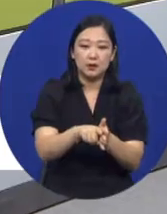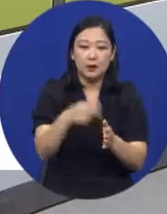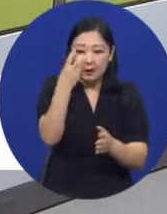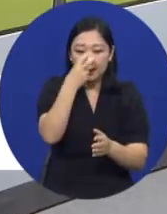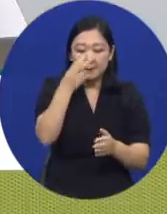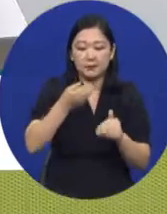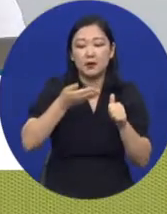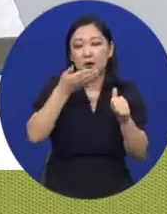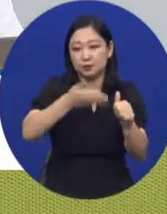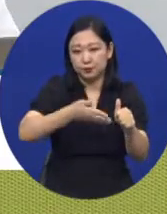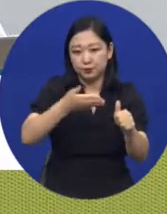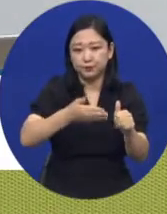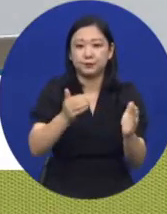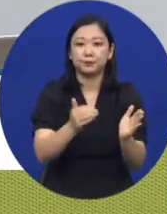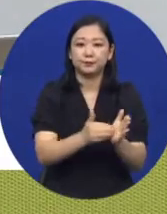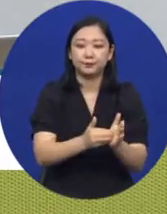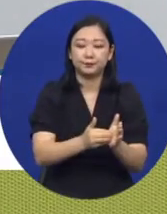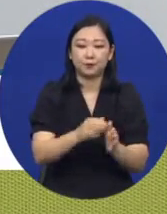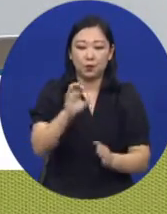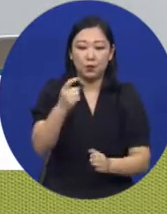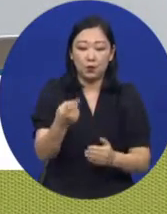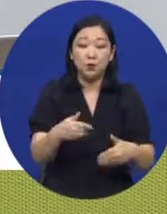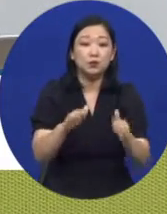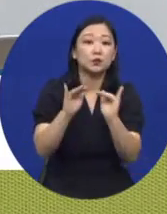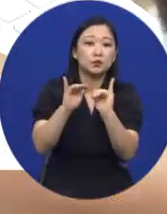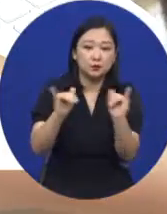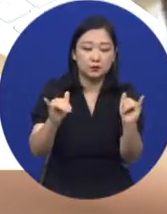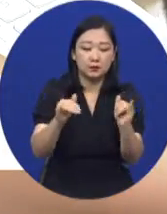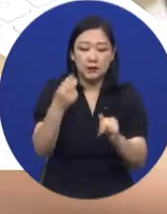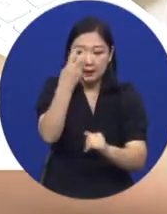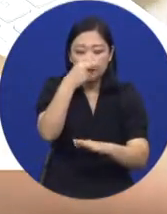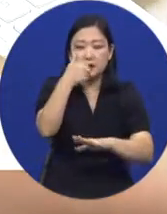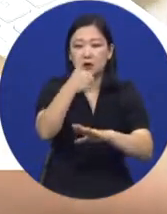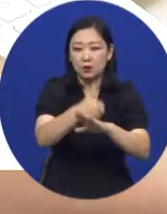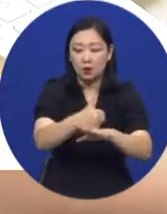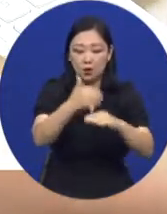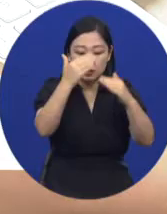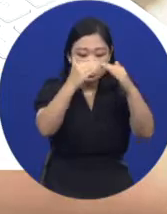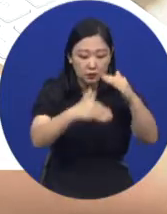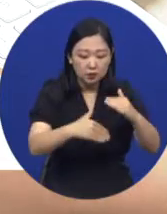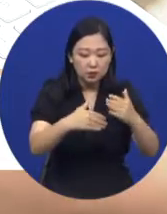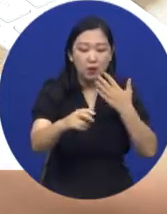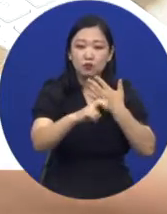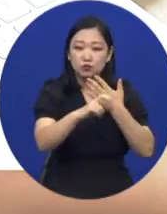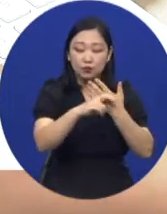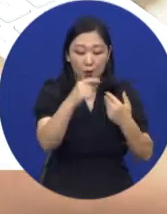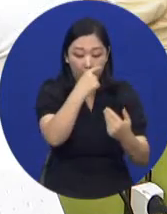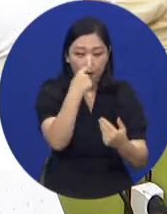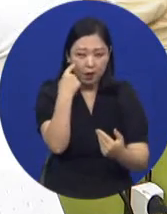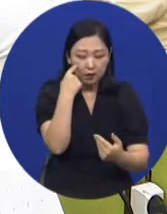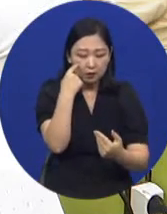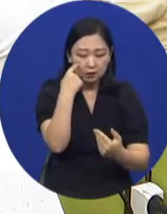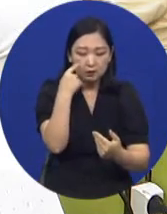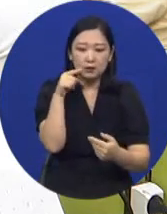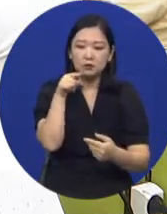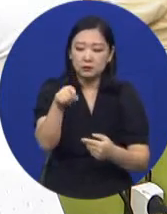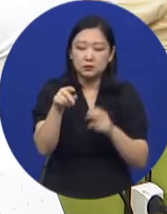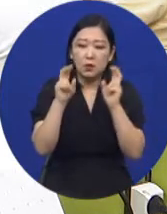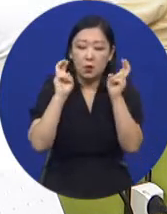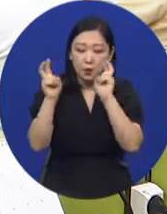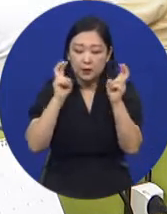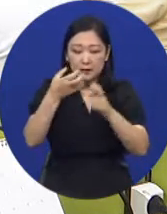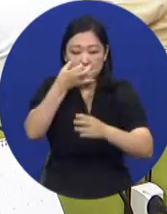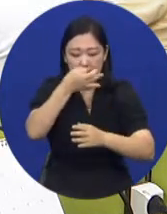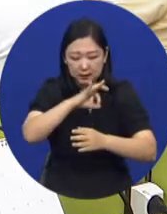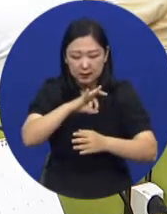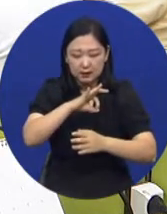청구했다고 밝혔습니다. 오영훈 도지사는 감사 결과 절차적 위법성이 확인되거나 특정 세력이 과도한